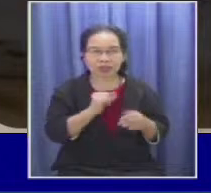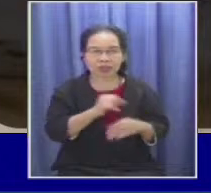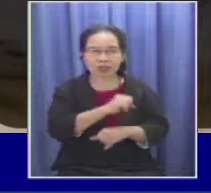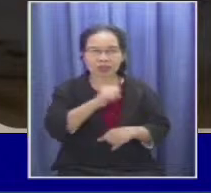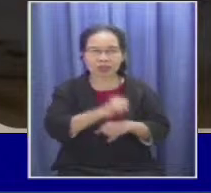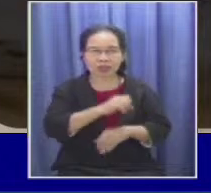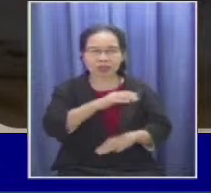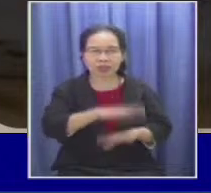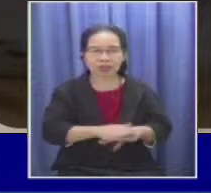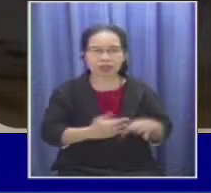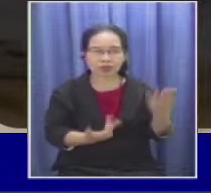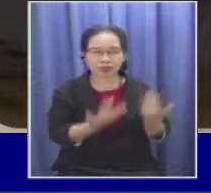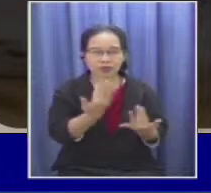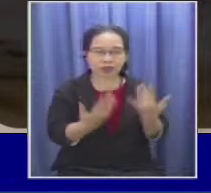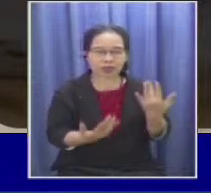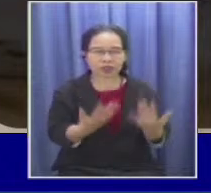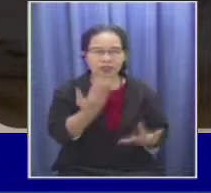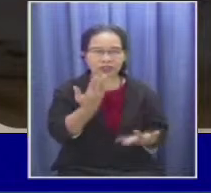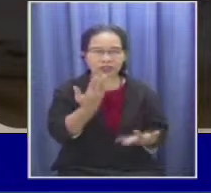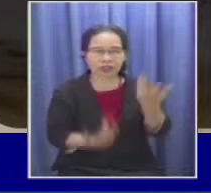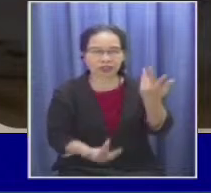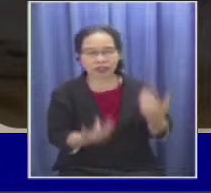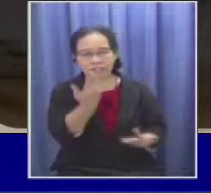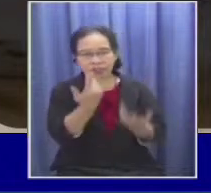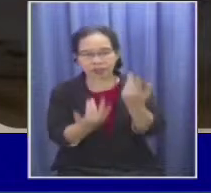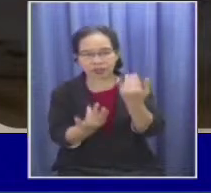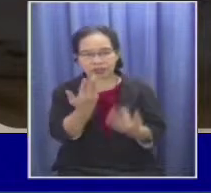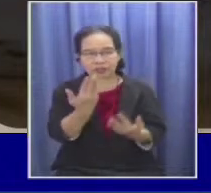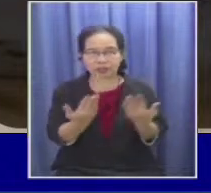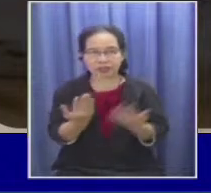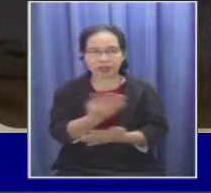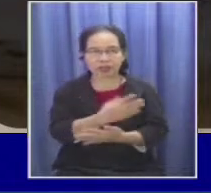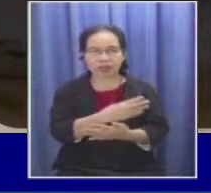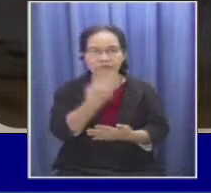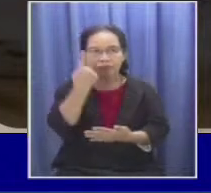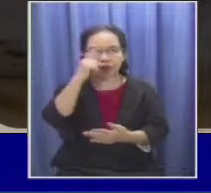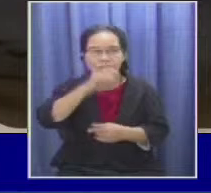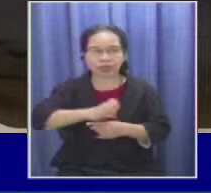na efria mane hunu kuro no mu na waso ano